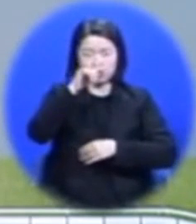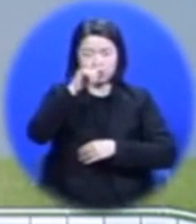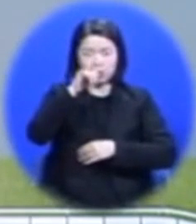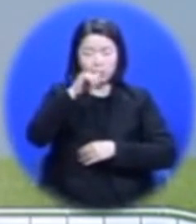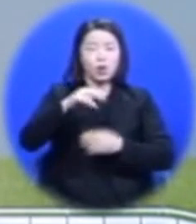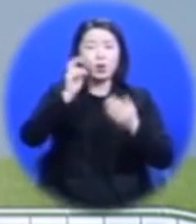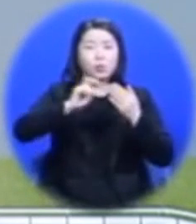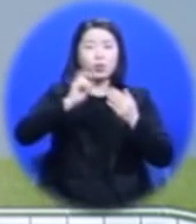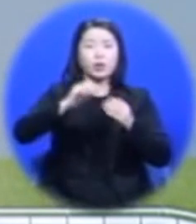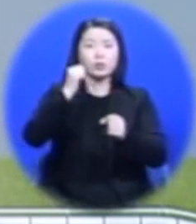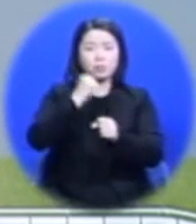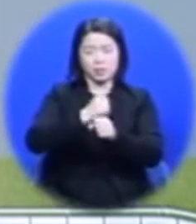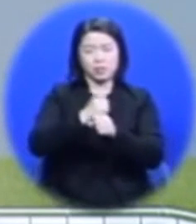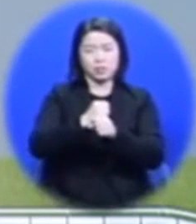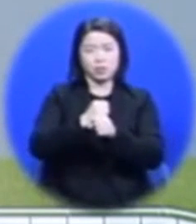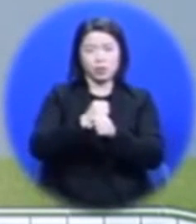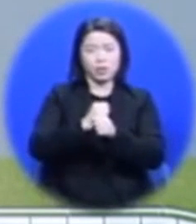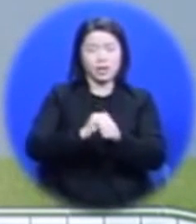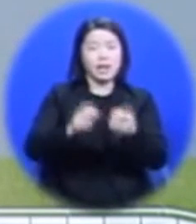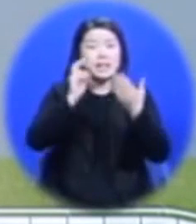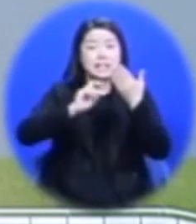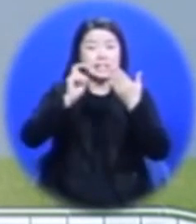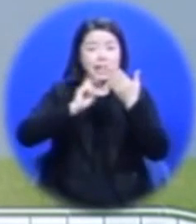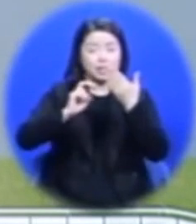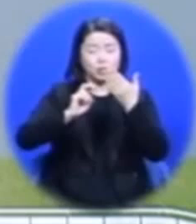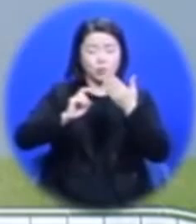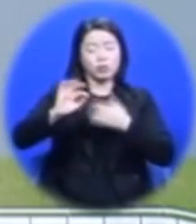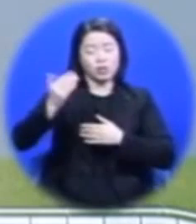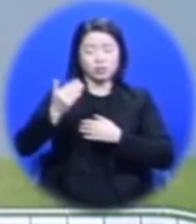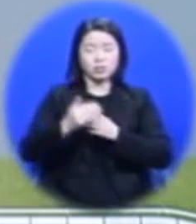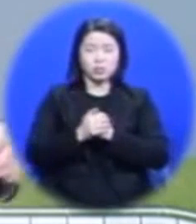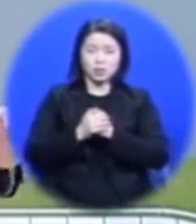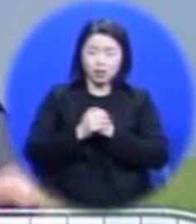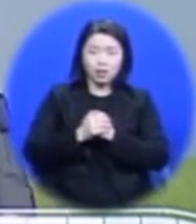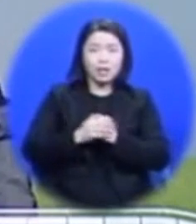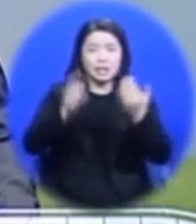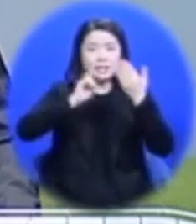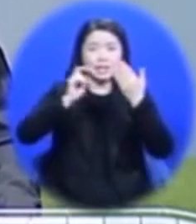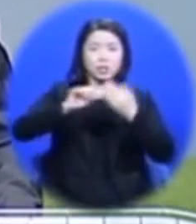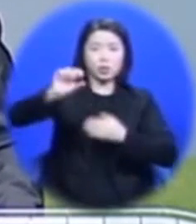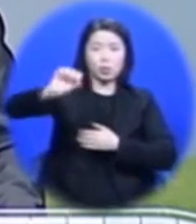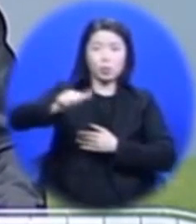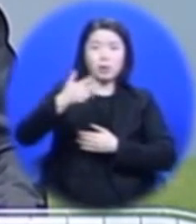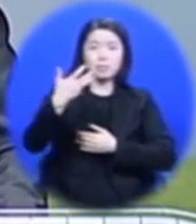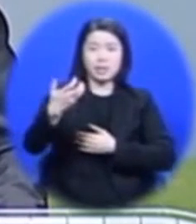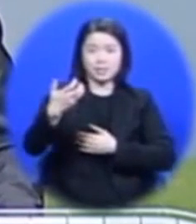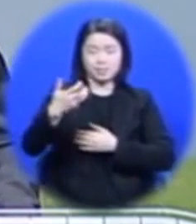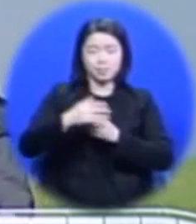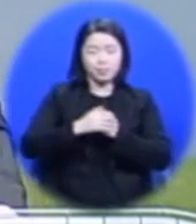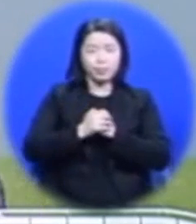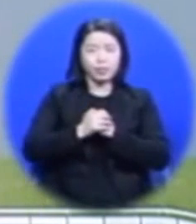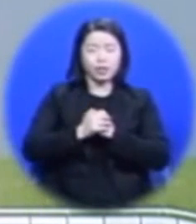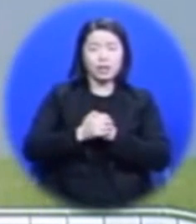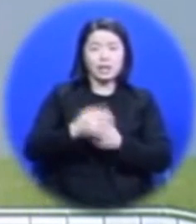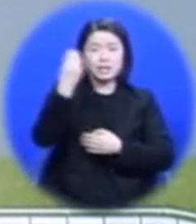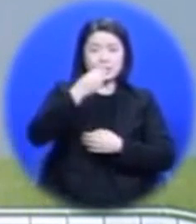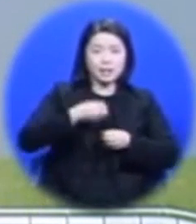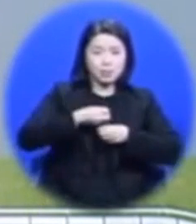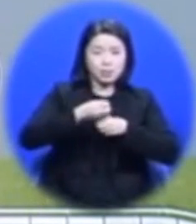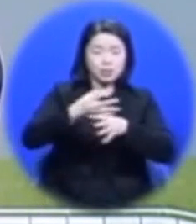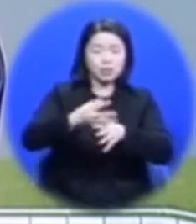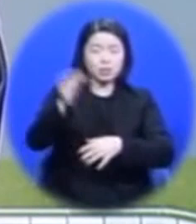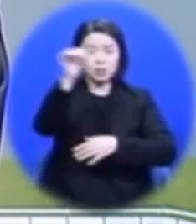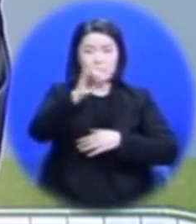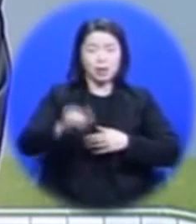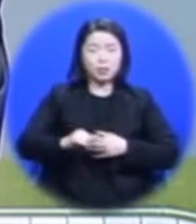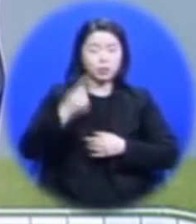노래를 지었어요. 찬송가가 됐습니다. 찬송가 580장입니다. 삼천리반도